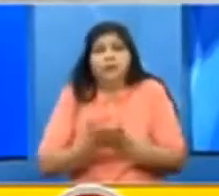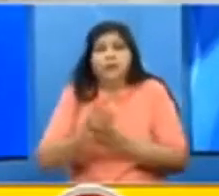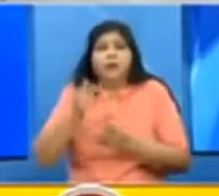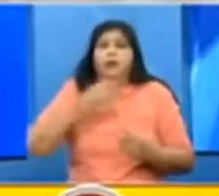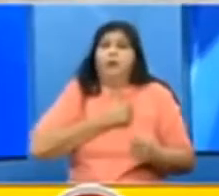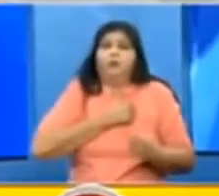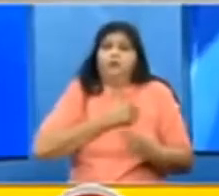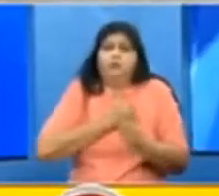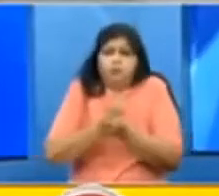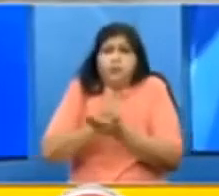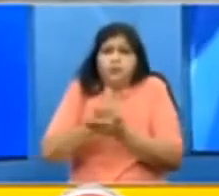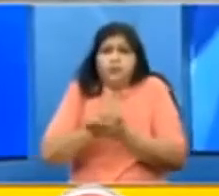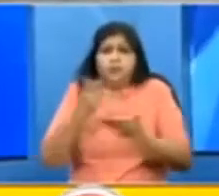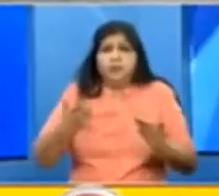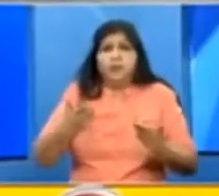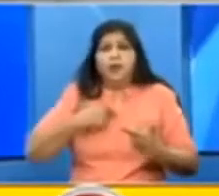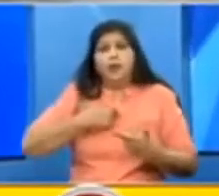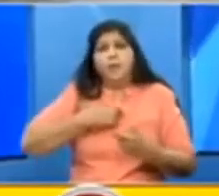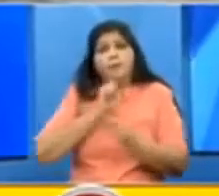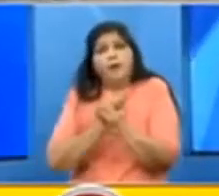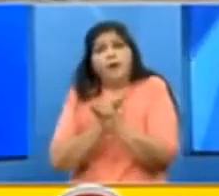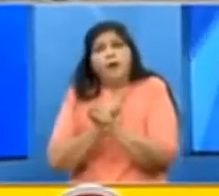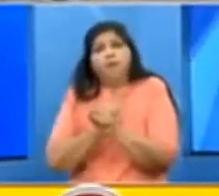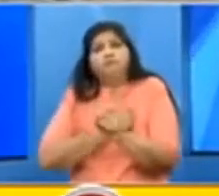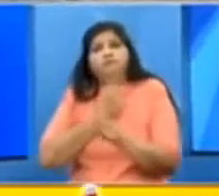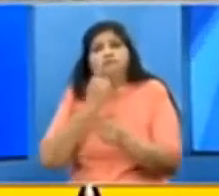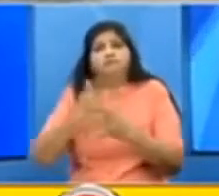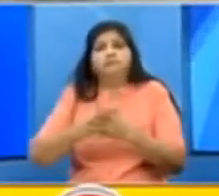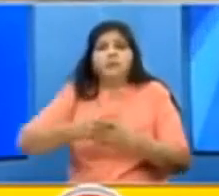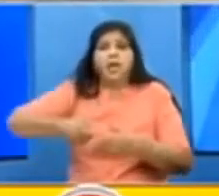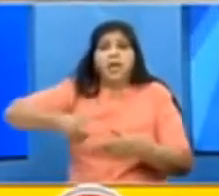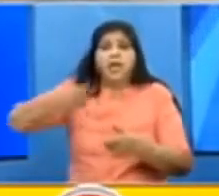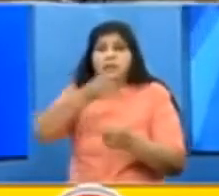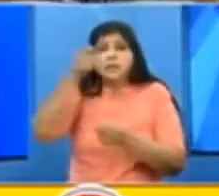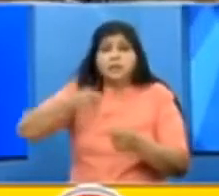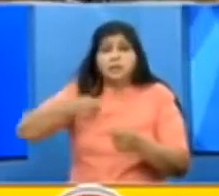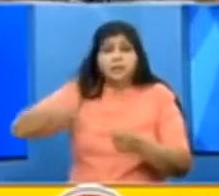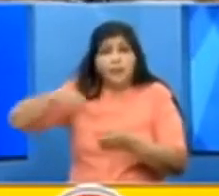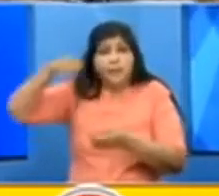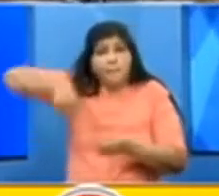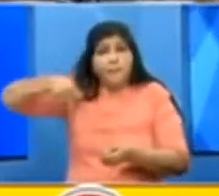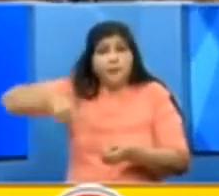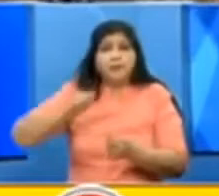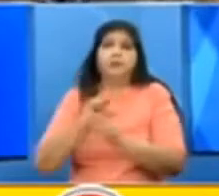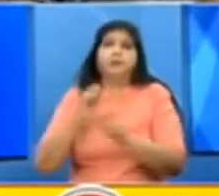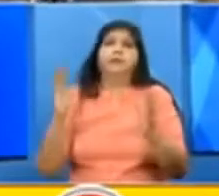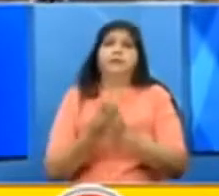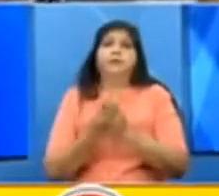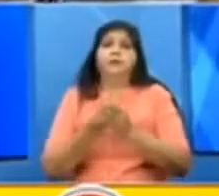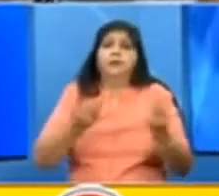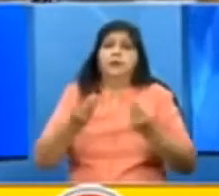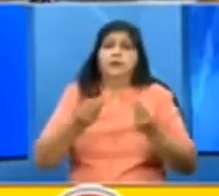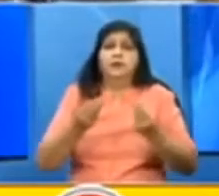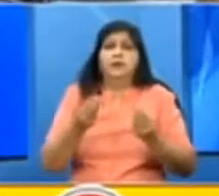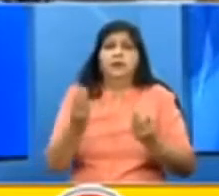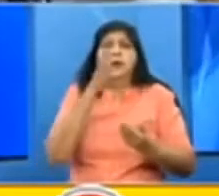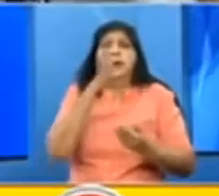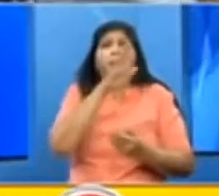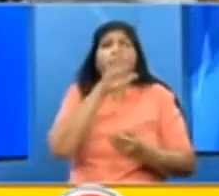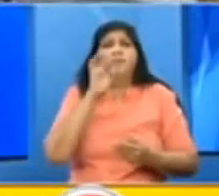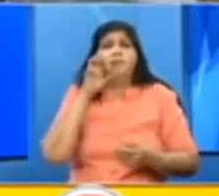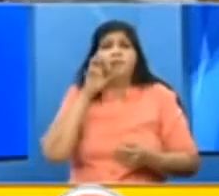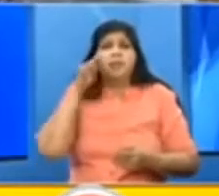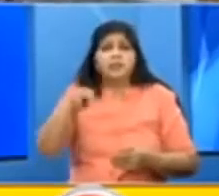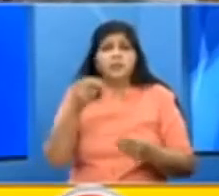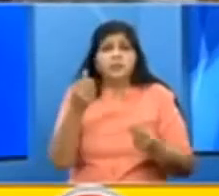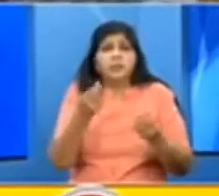ही प्रयास करके अपने आप स्प्रेयर मशीन बना ली, और वो भी केवल 50,000 रुपए